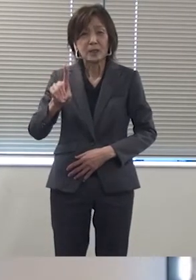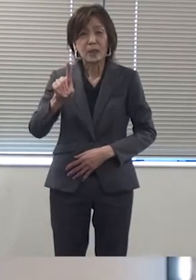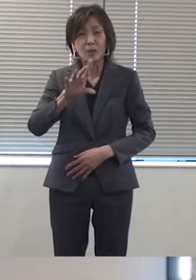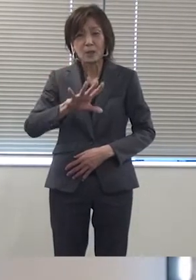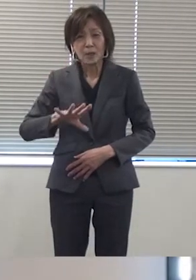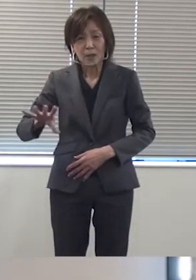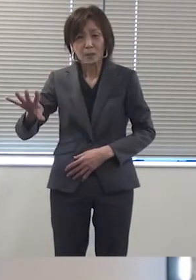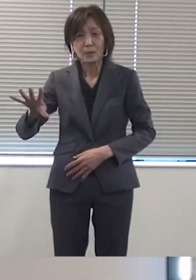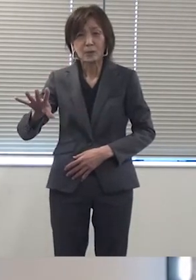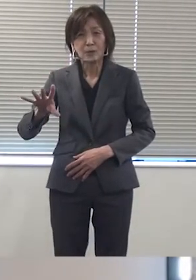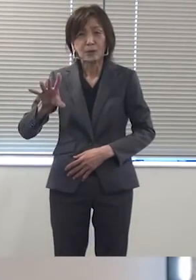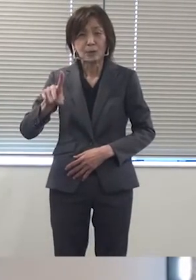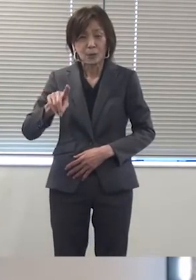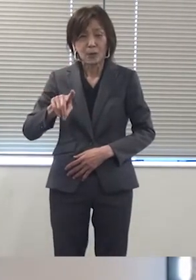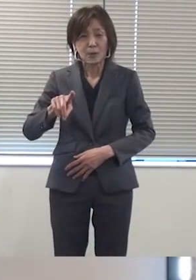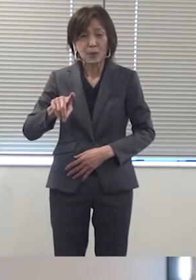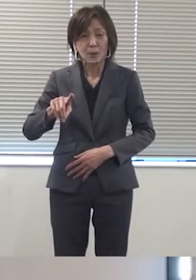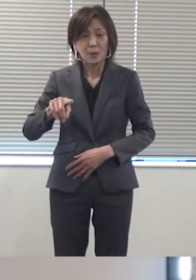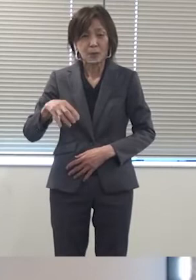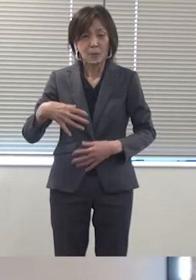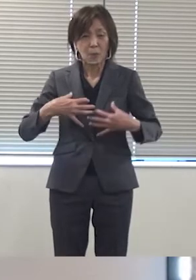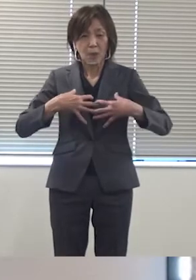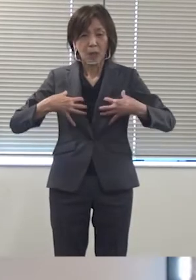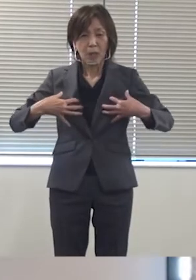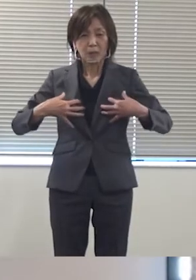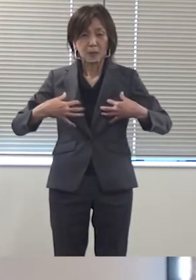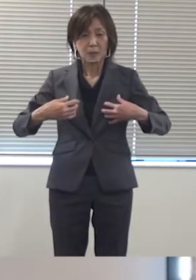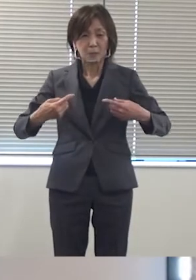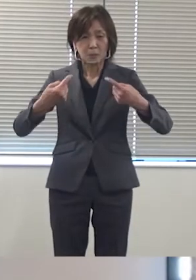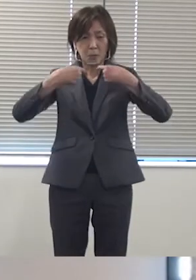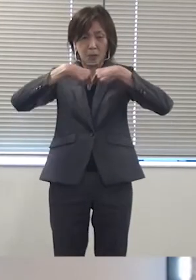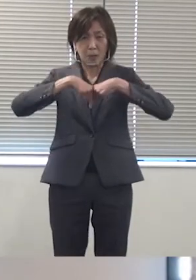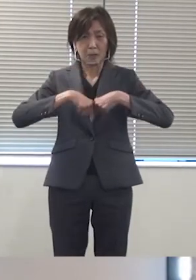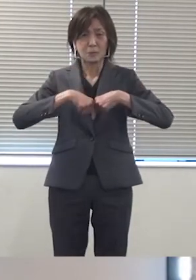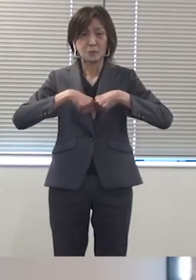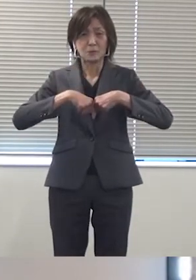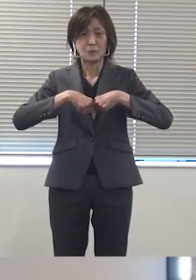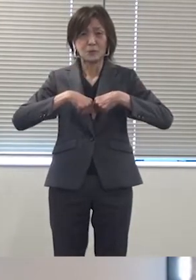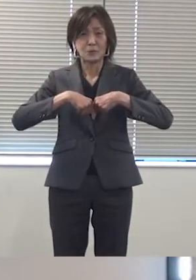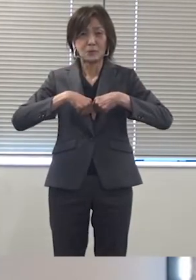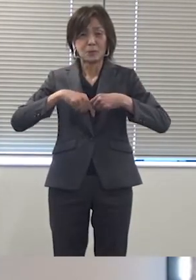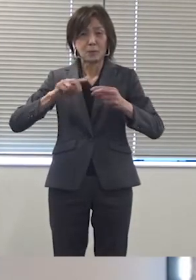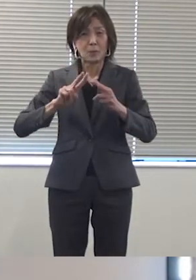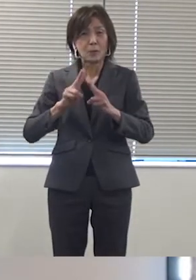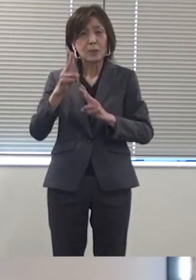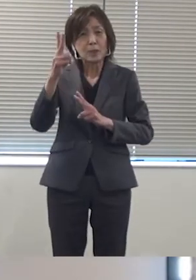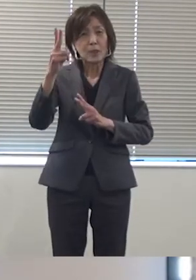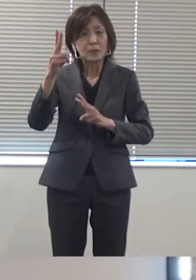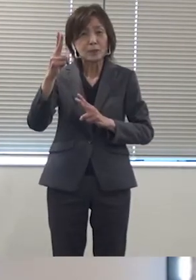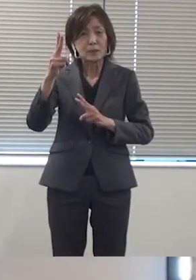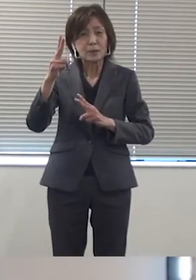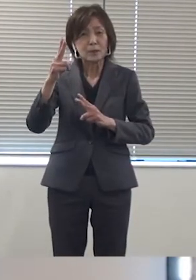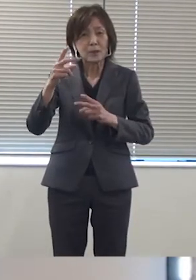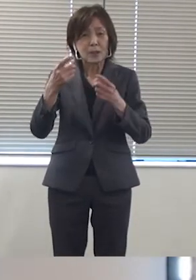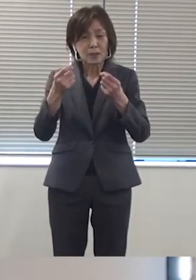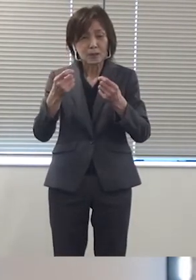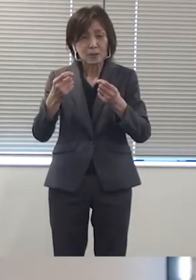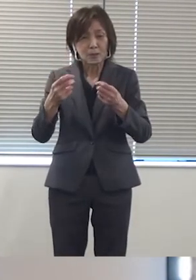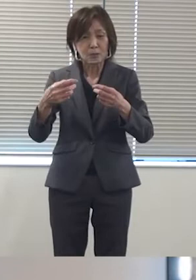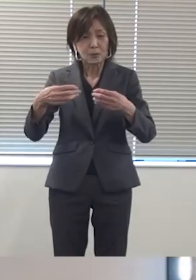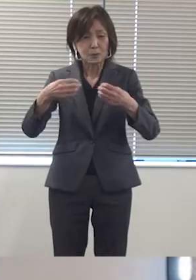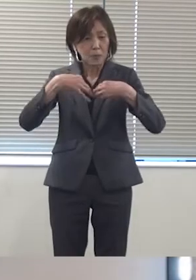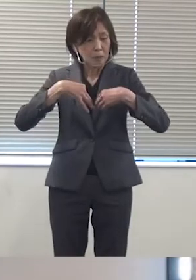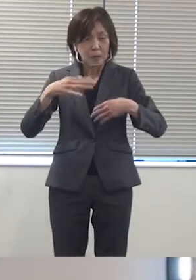上がっていなかったようなので、ある日突然みんな壊滅していったというのがあって突然壊れました、大統領が。